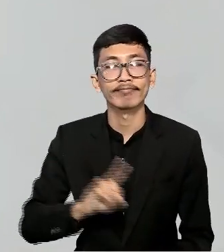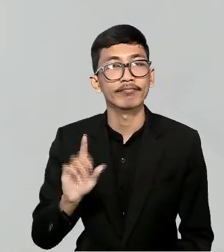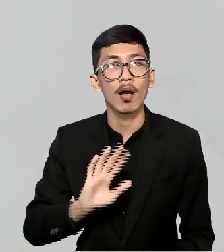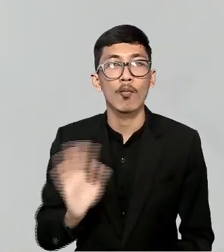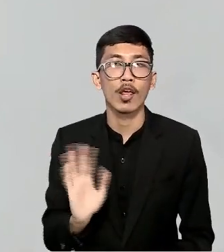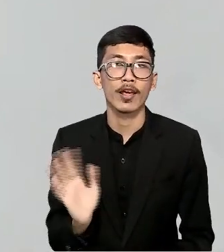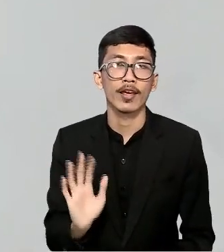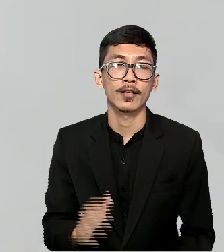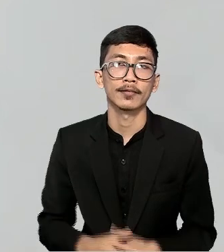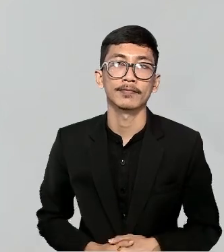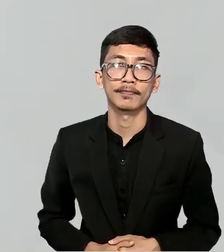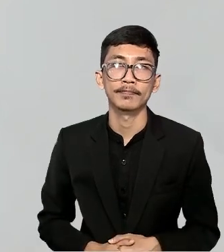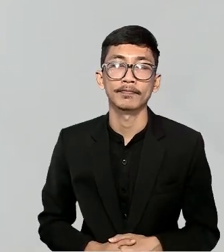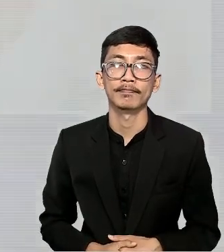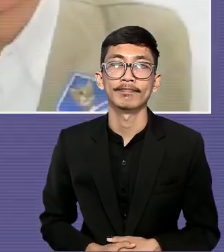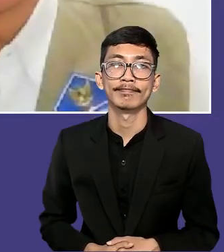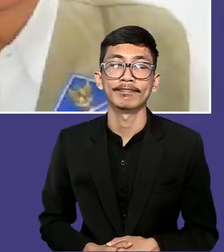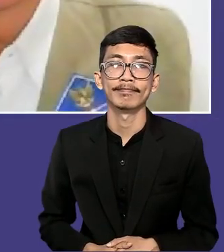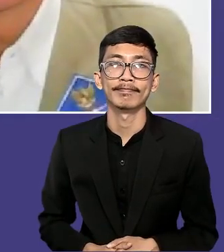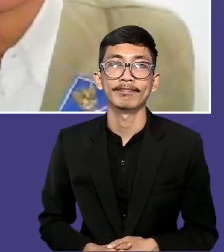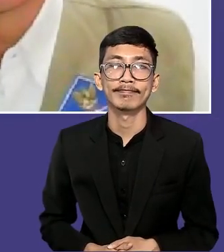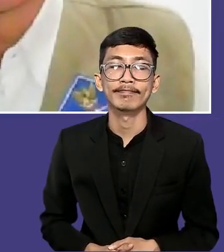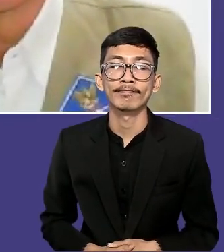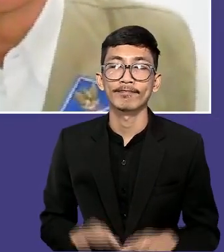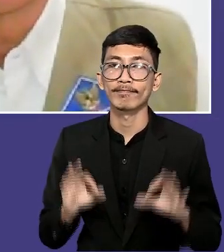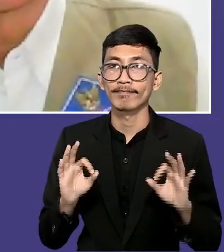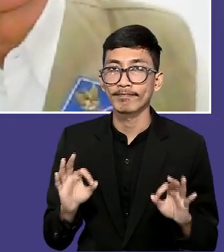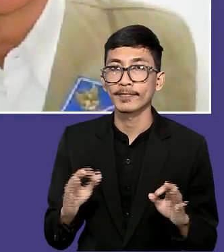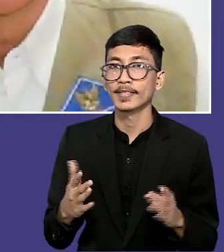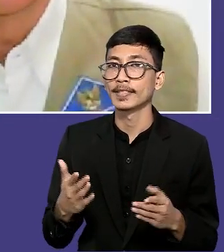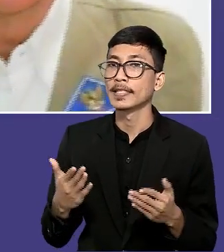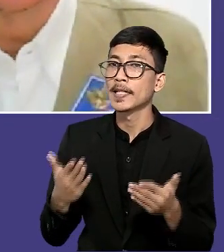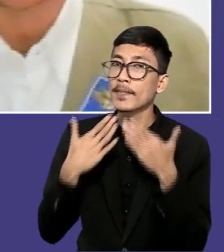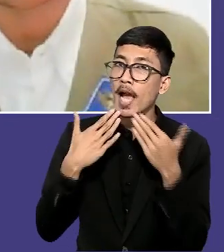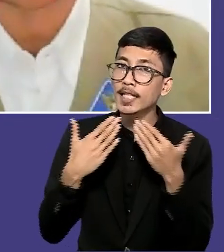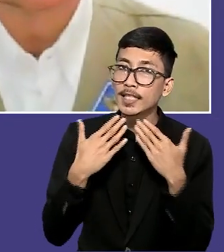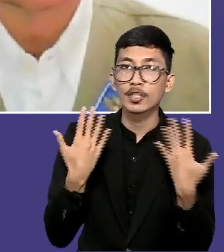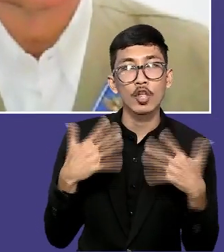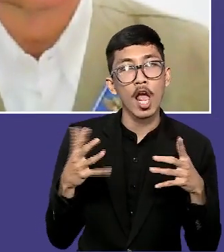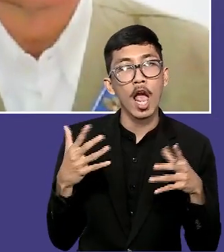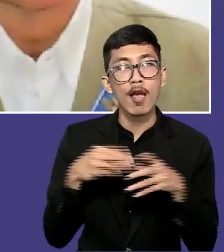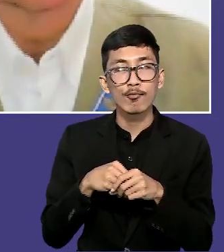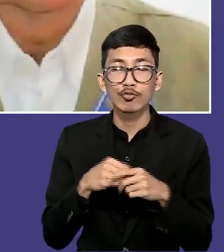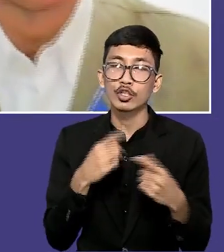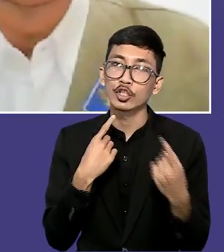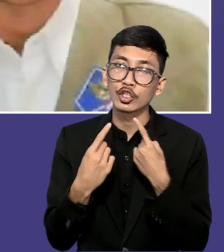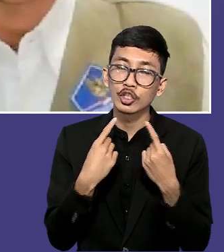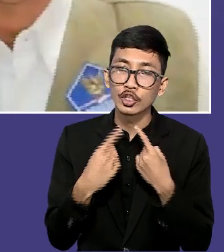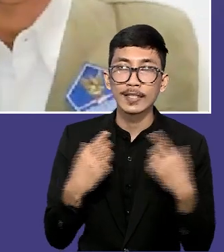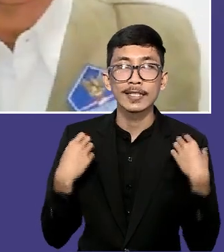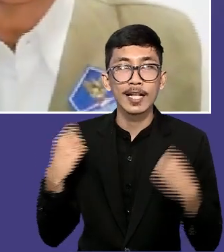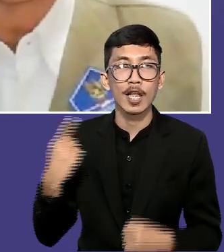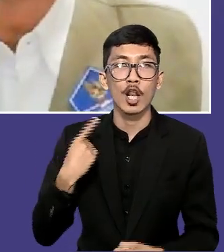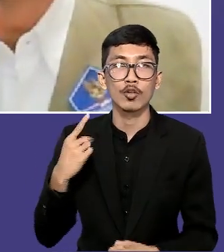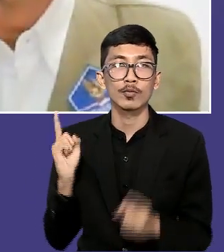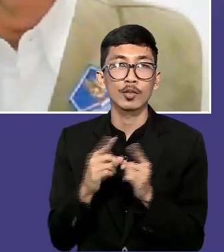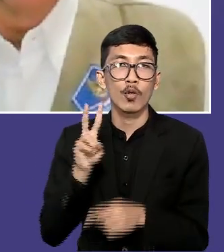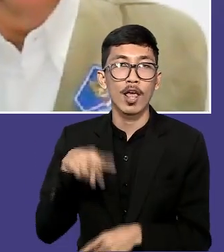sampaikan Makasih baik dokter bagaimana juga pada Terima kasih sudah bergabung di dialog kita kali ini sehat selalu sampai